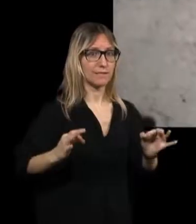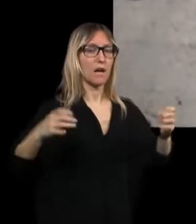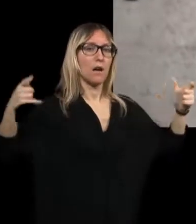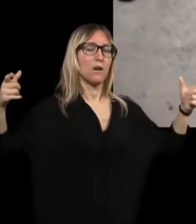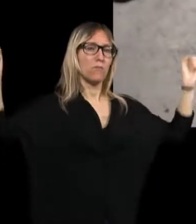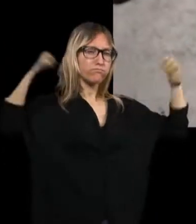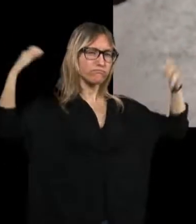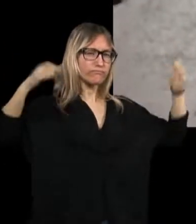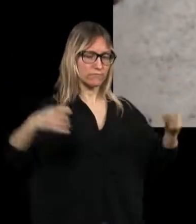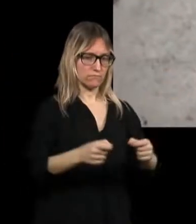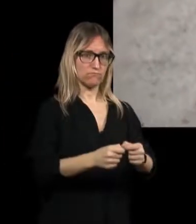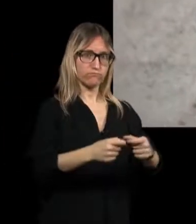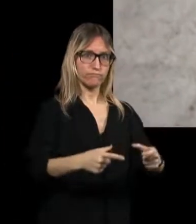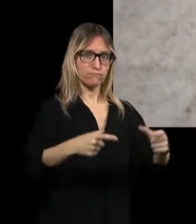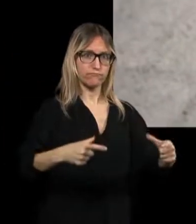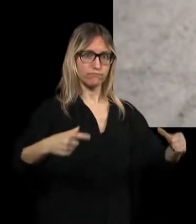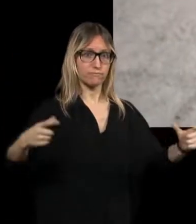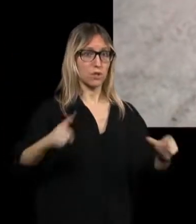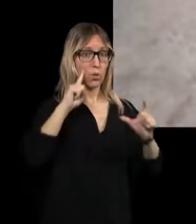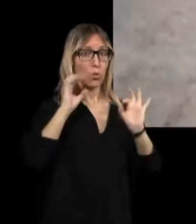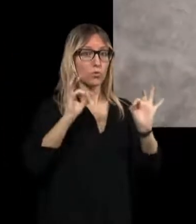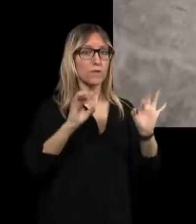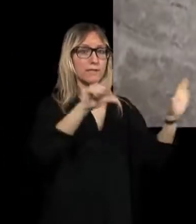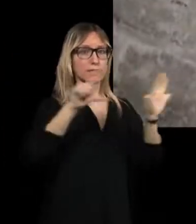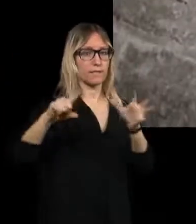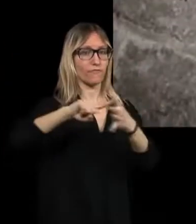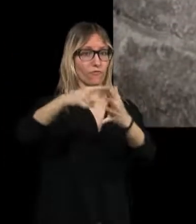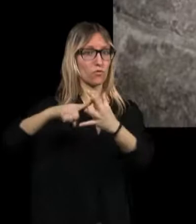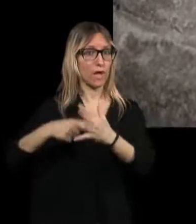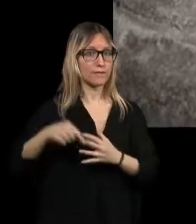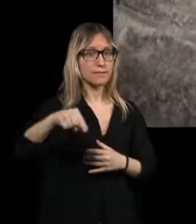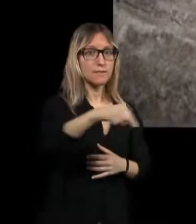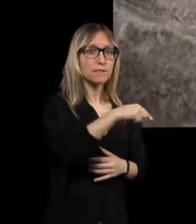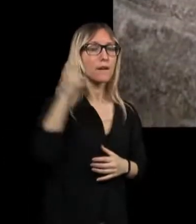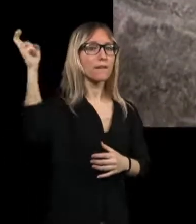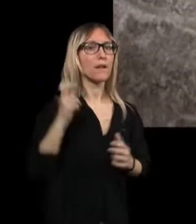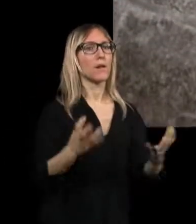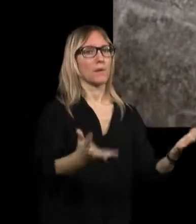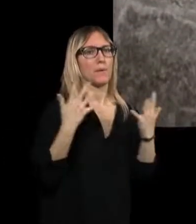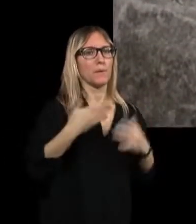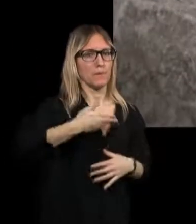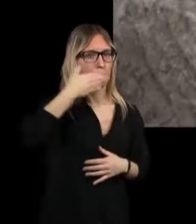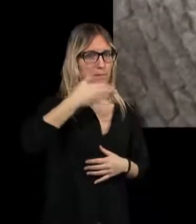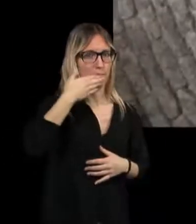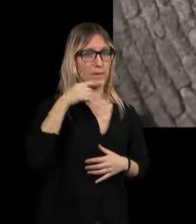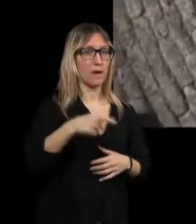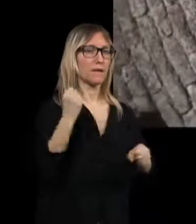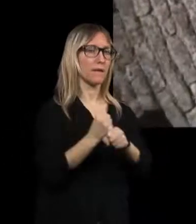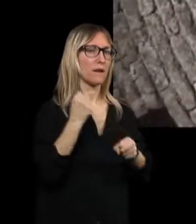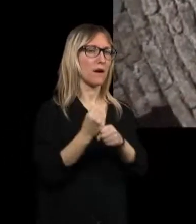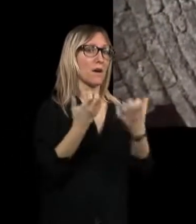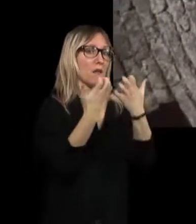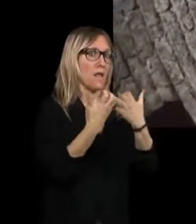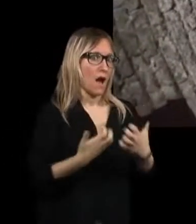concèntrics i procurant de no tapar els 77 forats a la graella per on entra el corrent d'aire calent. És una feina llarga